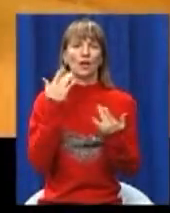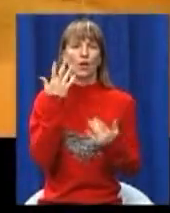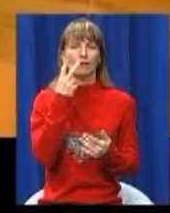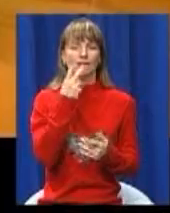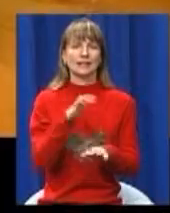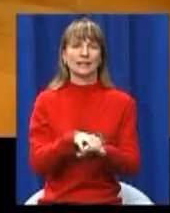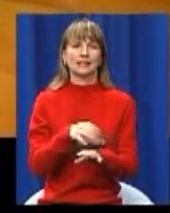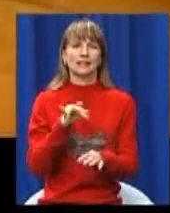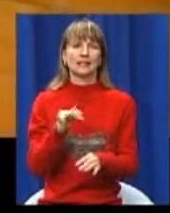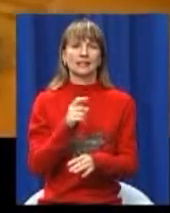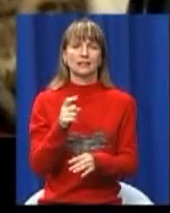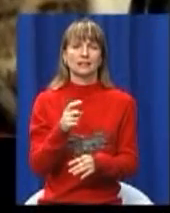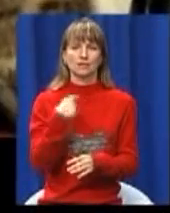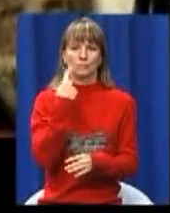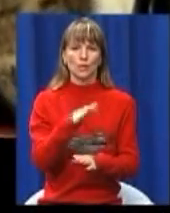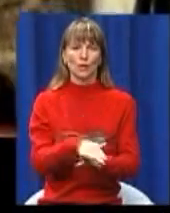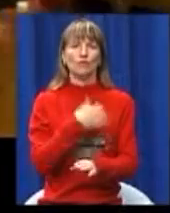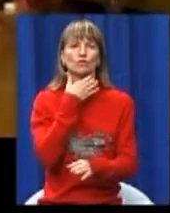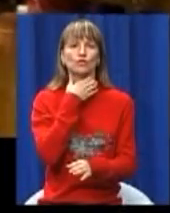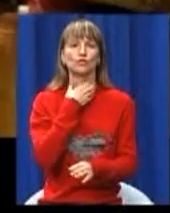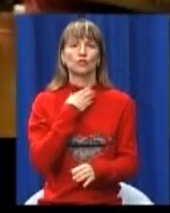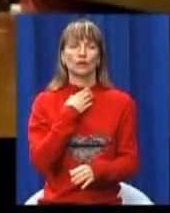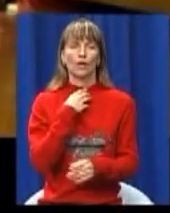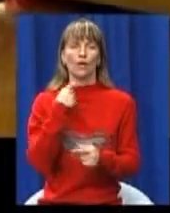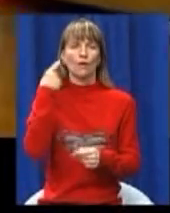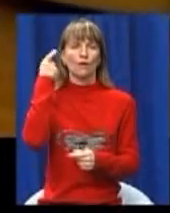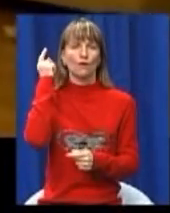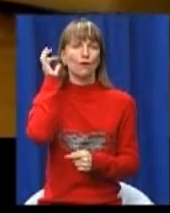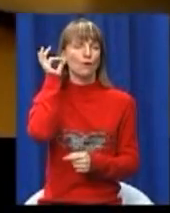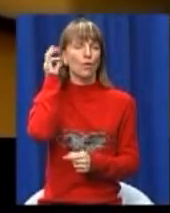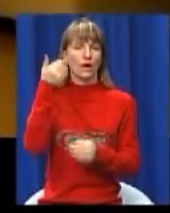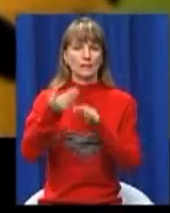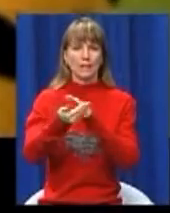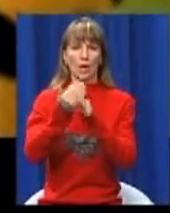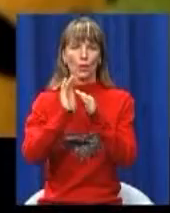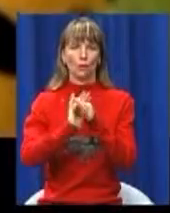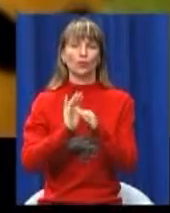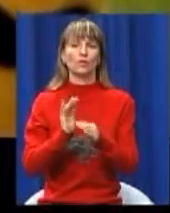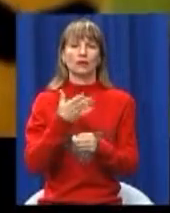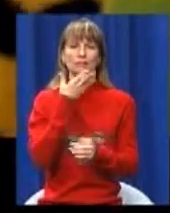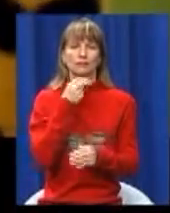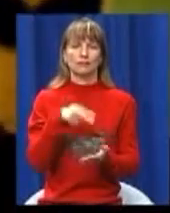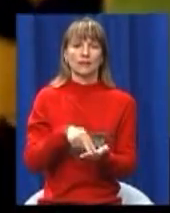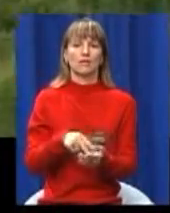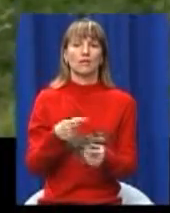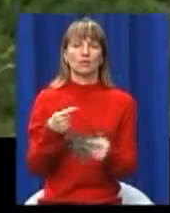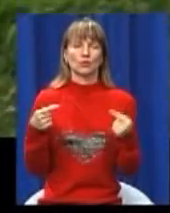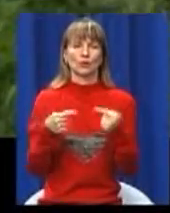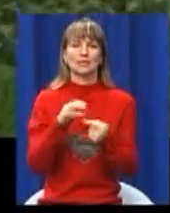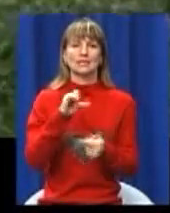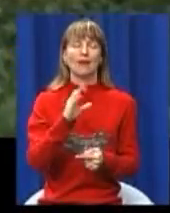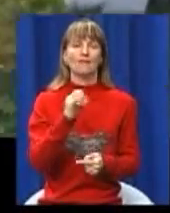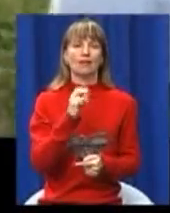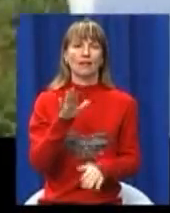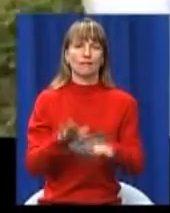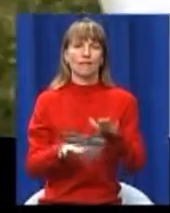побачите кицю із міцним тілом, довгою шиєю, заокругленими вухами та гордовитою поставою, отже перед вами точно Савана.